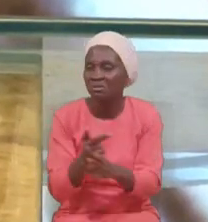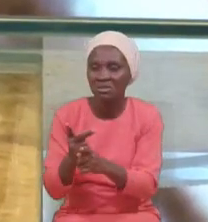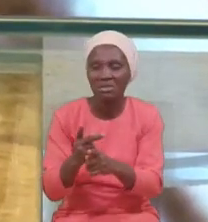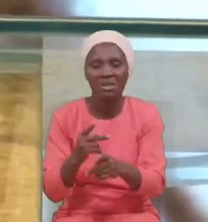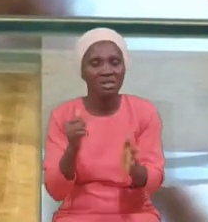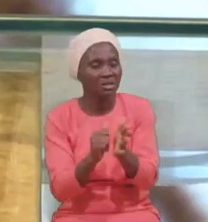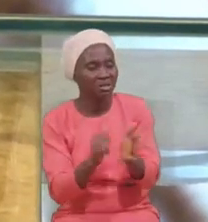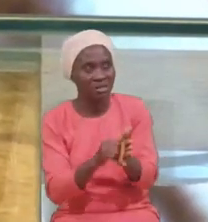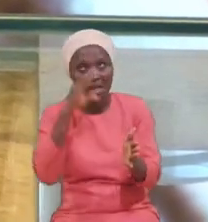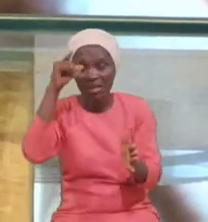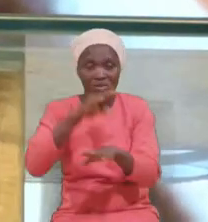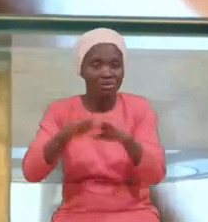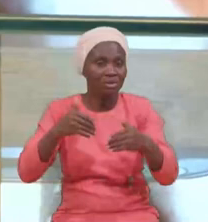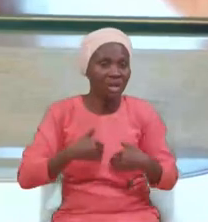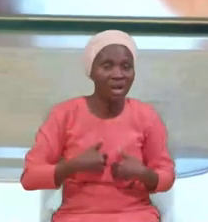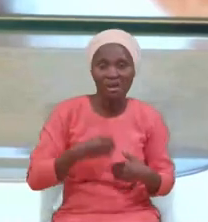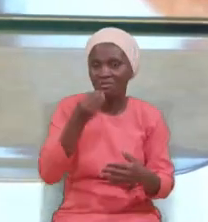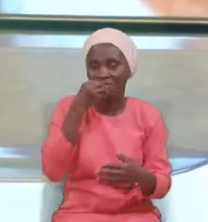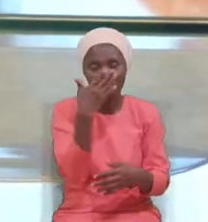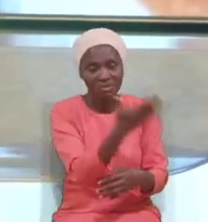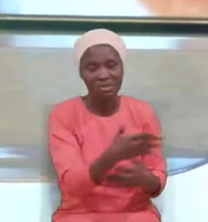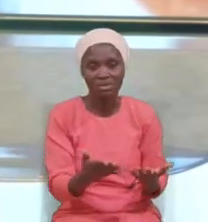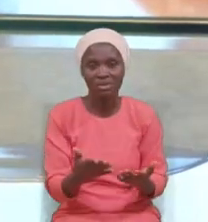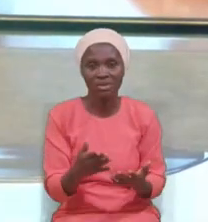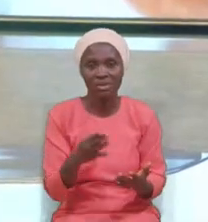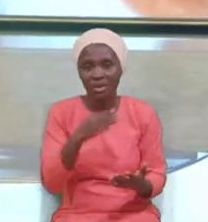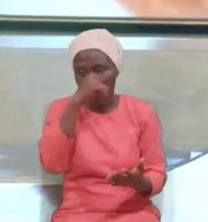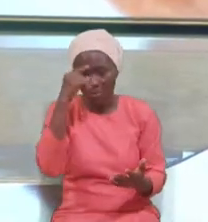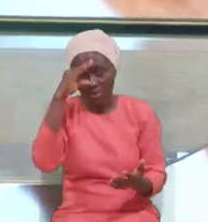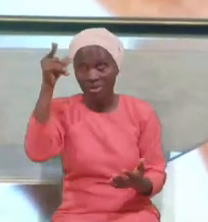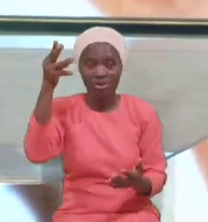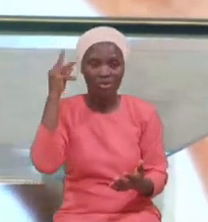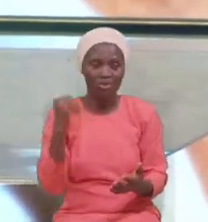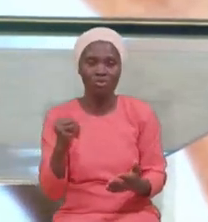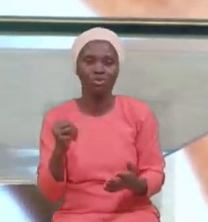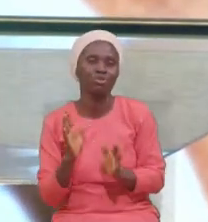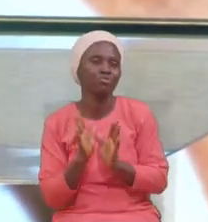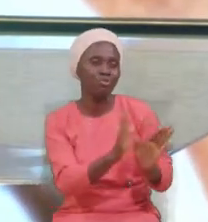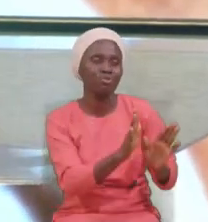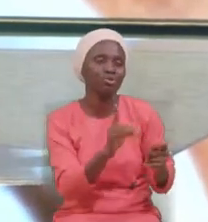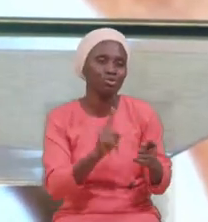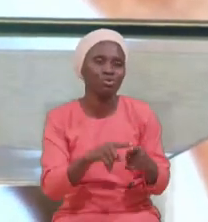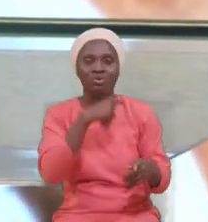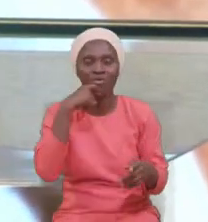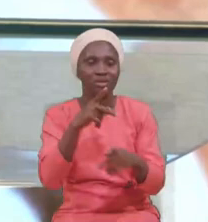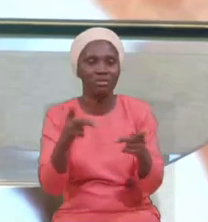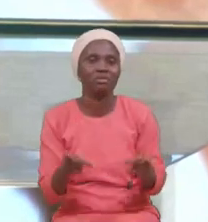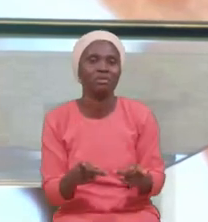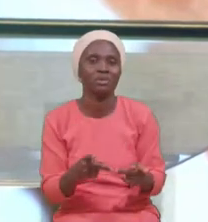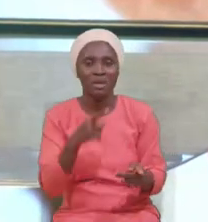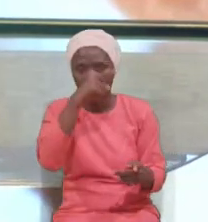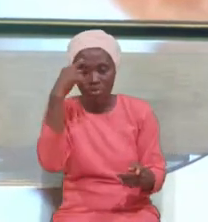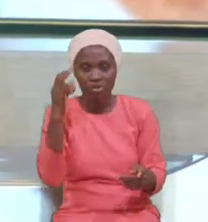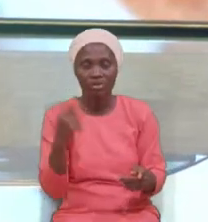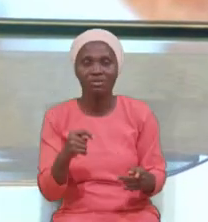Il n'avait pas de nourriture à faire et les gens venaient à lui parce qu'il était allé au désert à cause de la